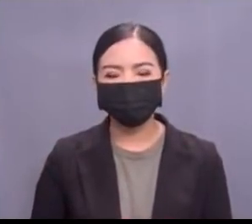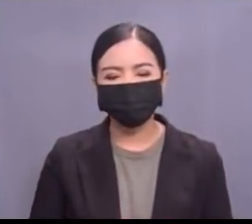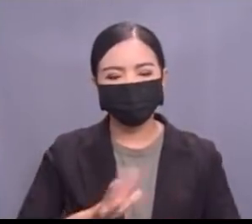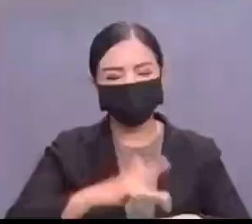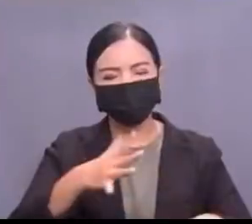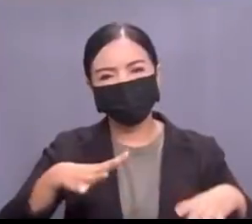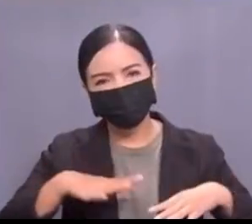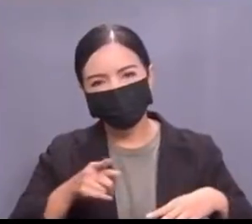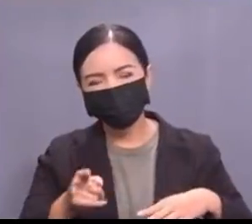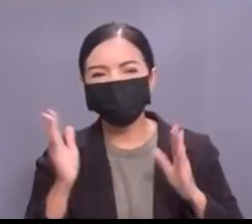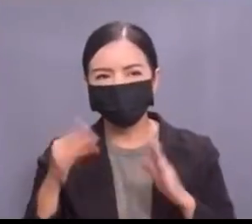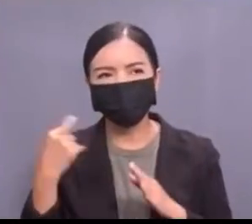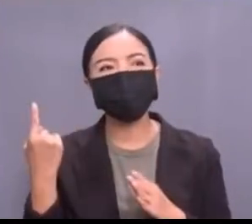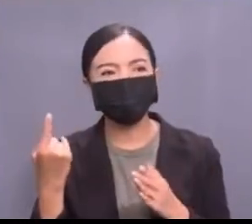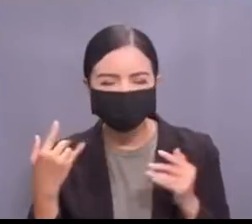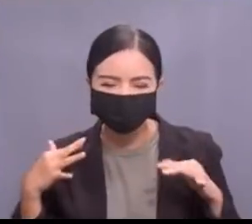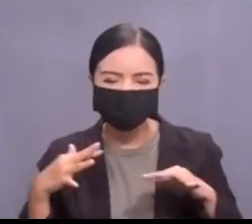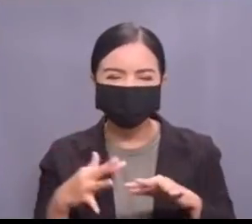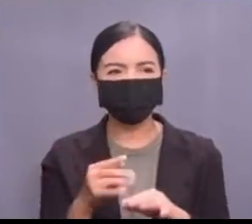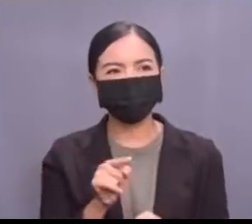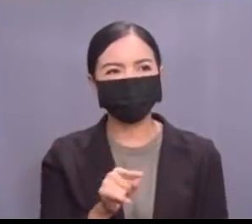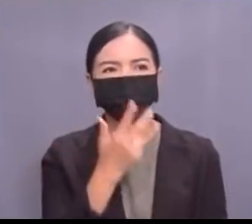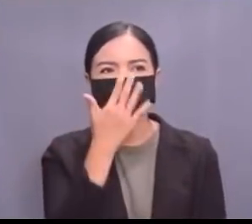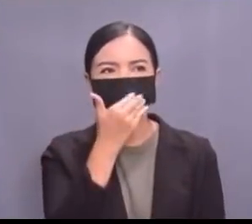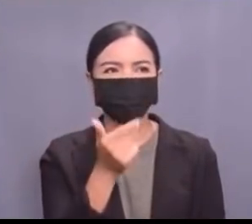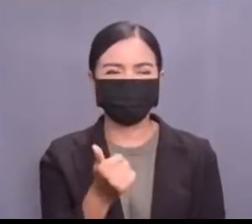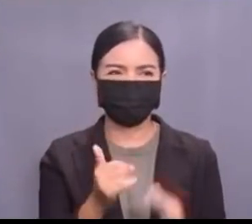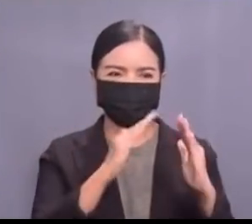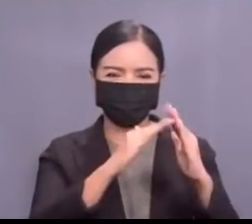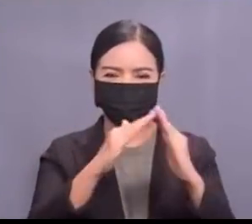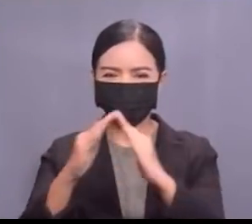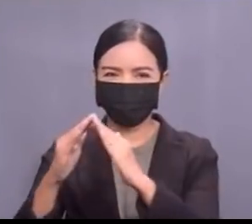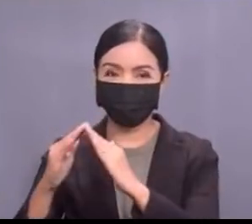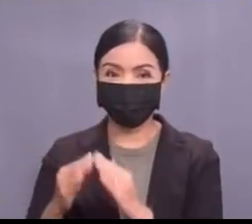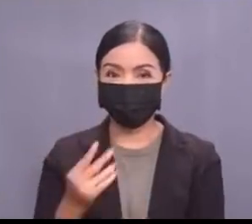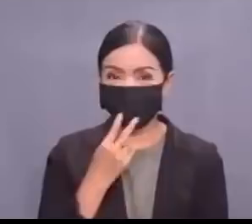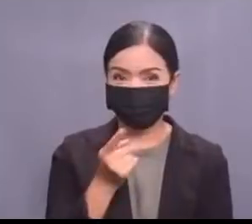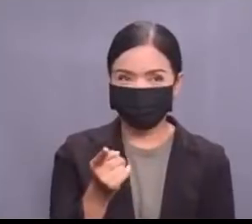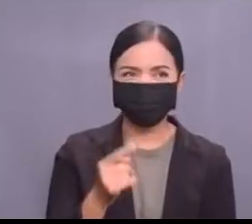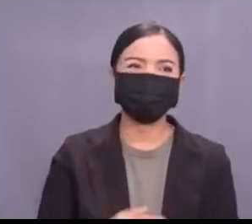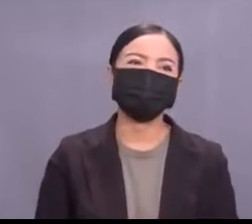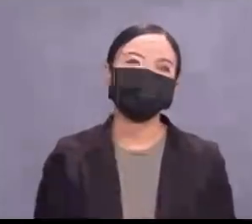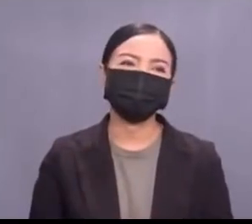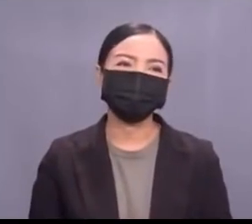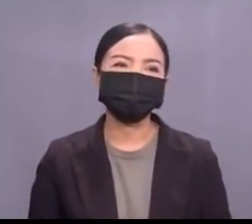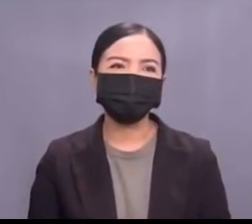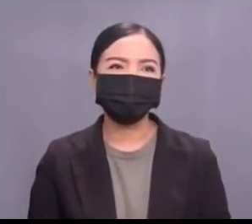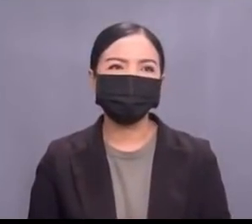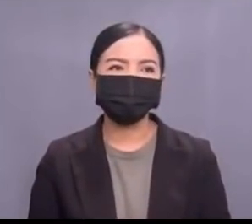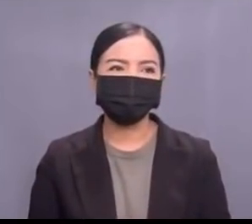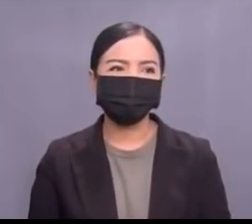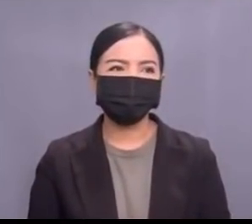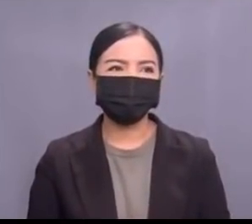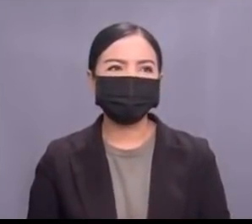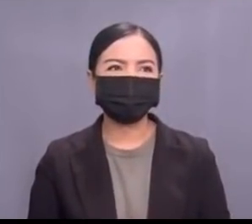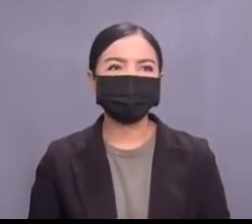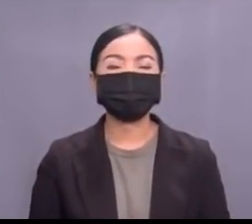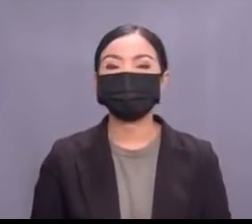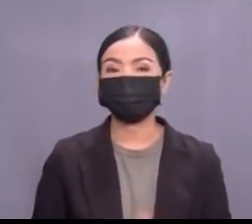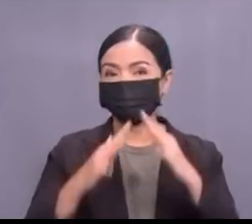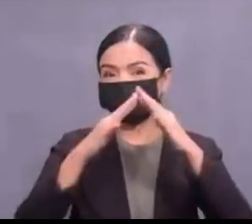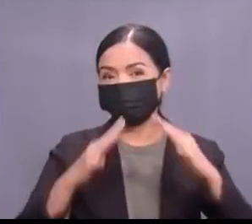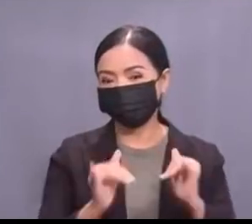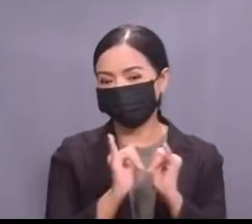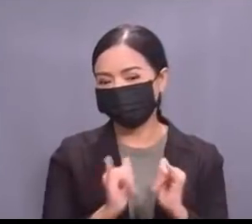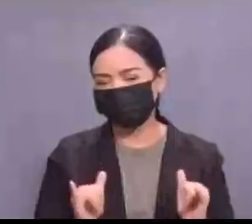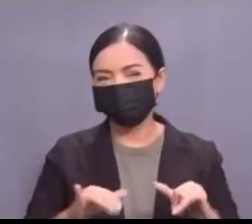าติก็ได้พักมานานมาเจอกันนี่แหมนี่ไหม สายเต็นท์นี่เป็นไงสายเต็นท์ ปกติเคยแต่กางเต็นท์ฉีดวัคซีนนะกางเ